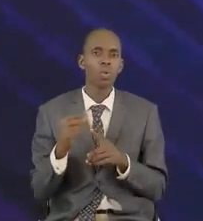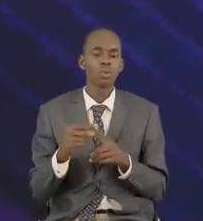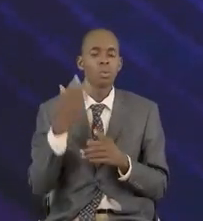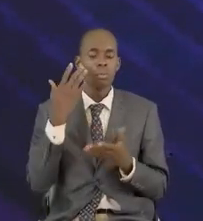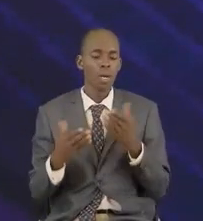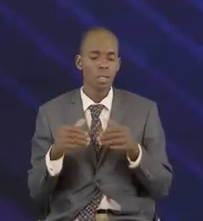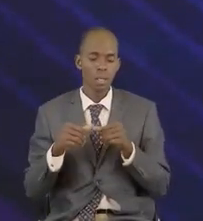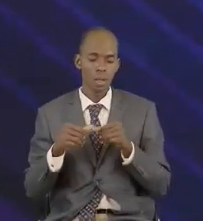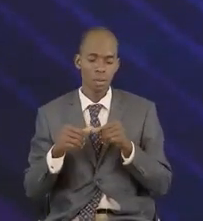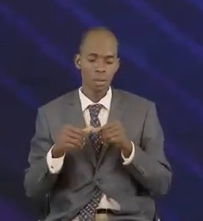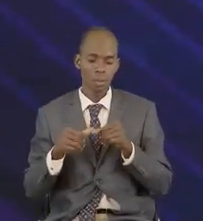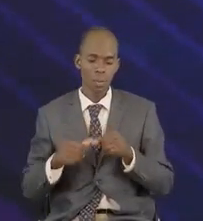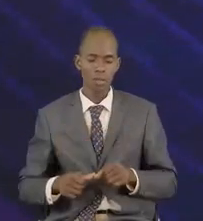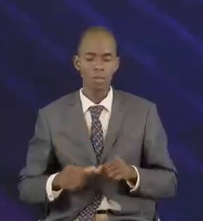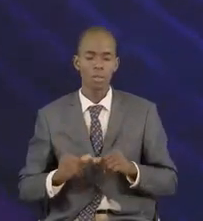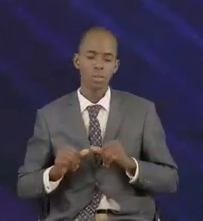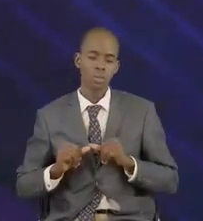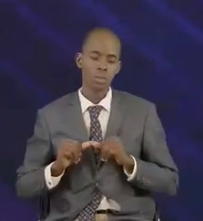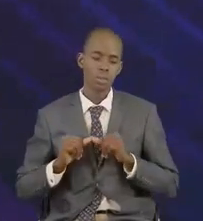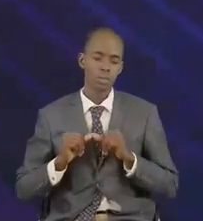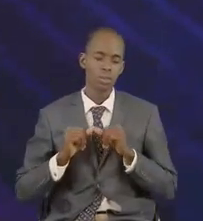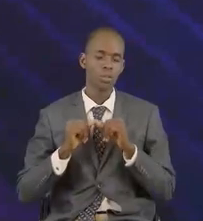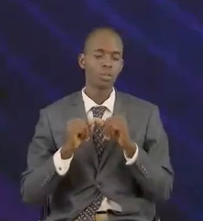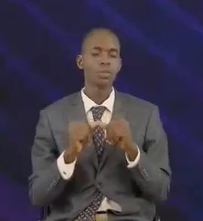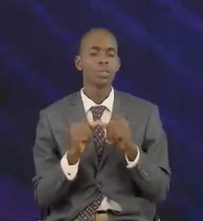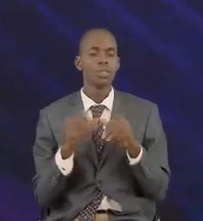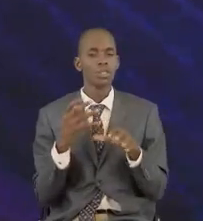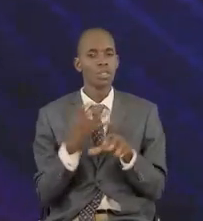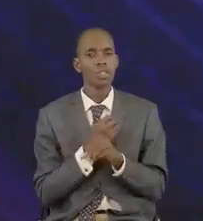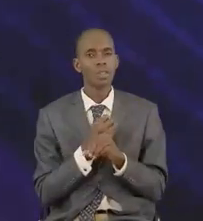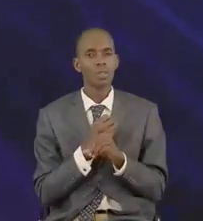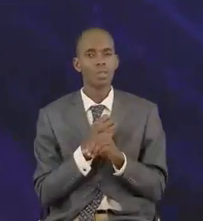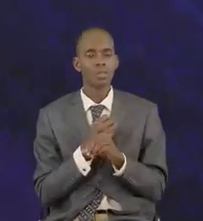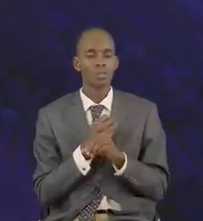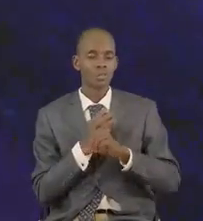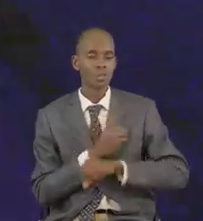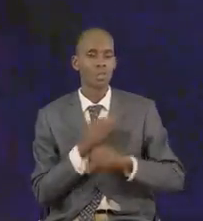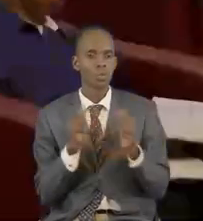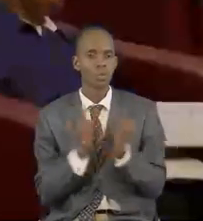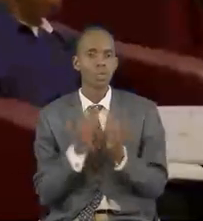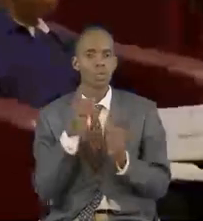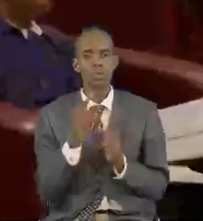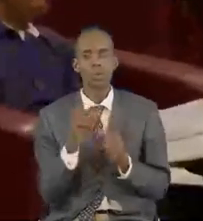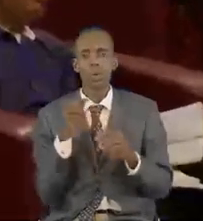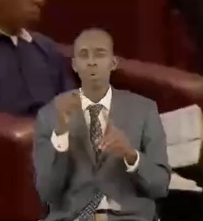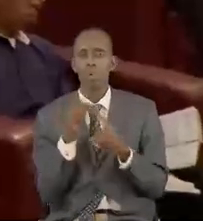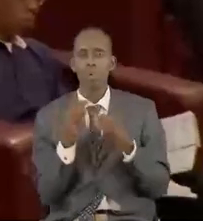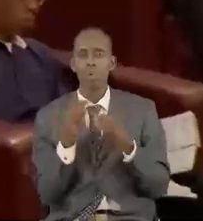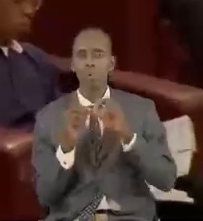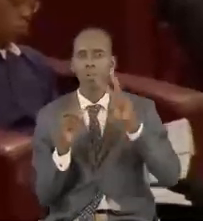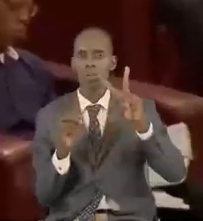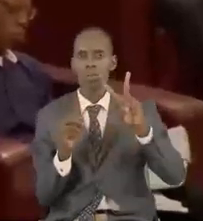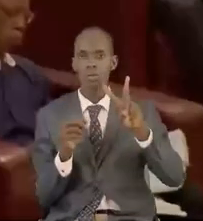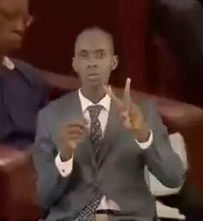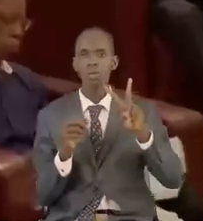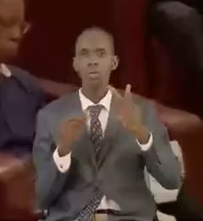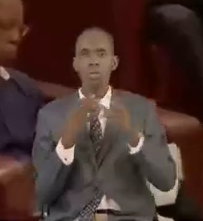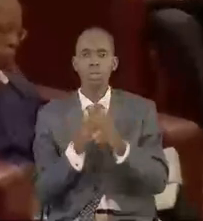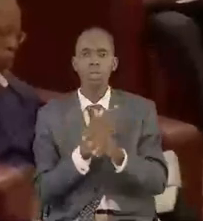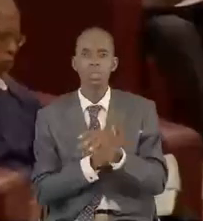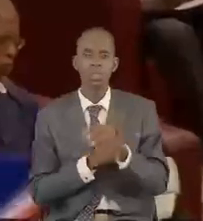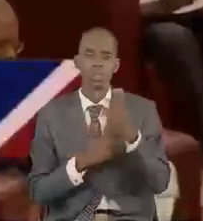vérité de l'Évangile fut maintenu parmi vous nous allons voir 3 sections ici encore un